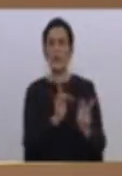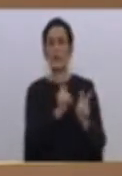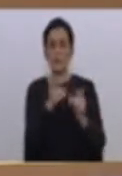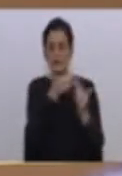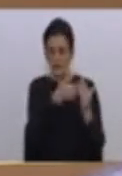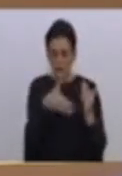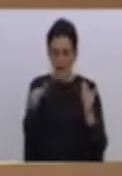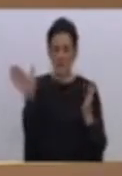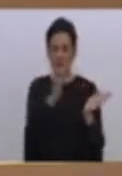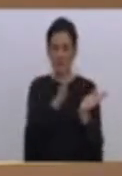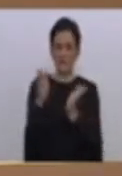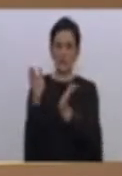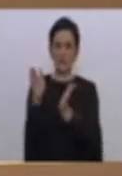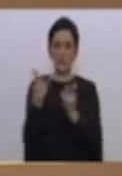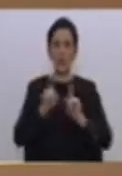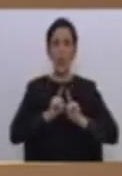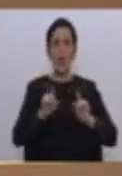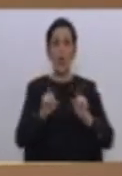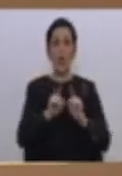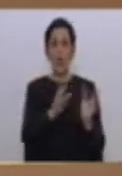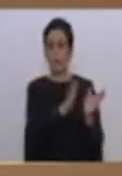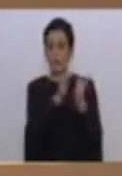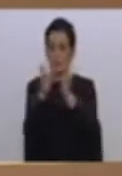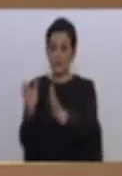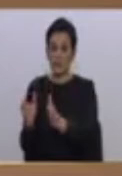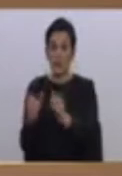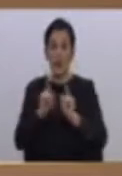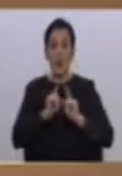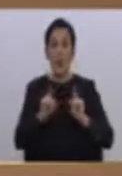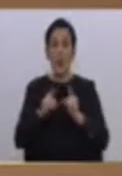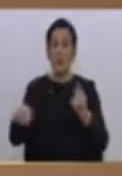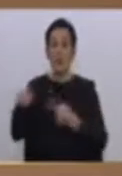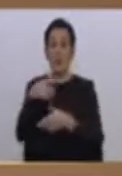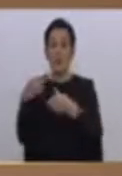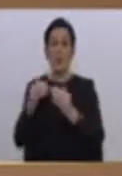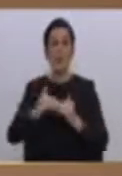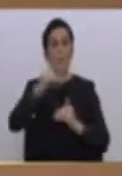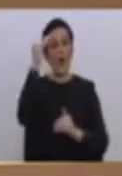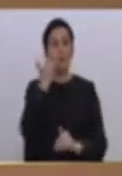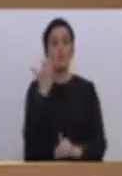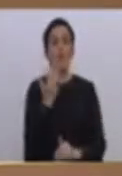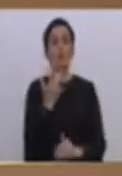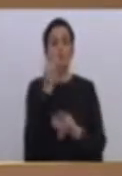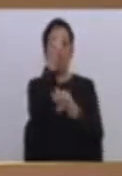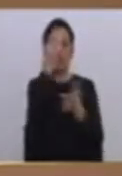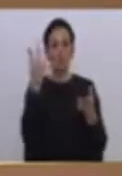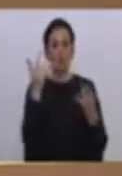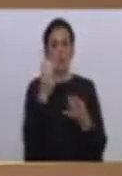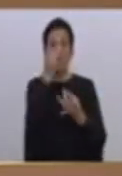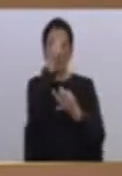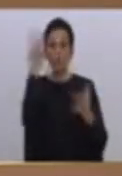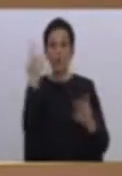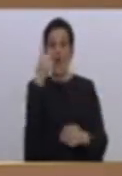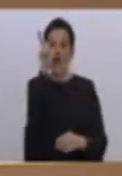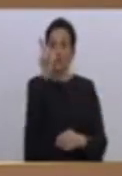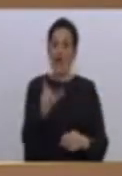წასასვლელად და ოპოზიციაში ყოფნისთვის. და ოპოზიციაში ყოფნა სწირდება მაღალი პოლიტიკური კულტურა და ის კულტურა, რომ ერთ ადამიანს უნდა ასიამოვნოთ და